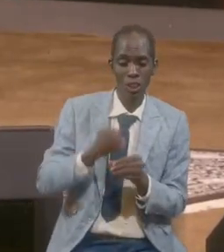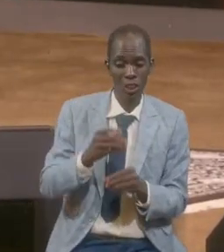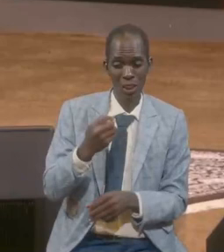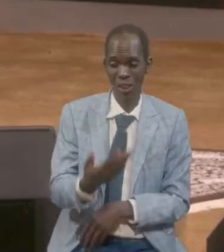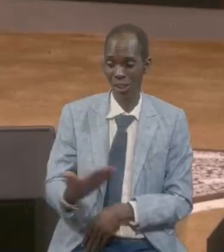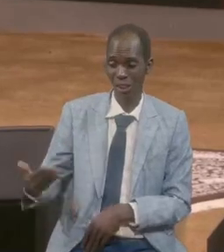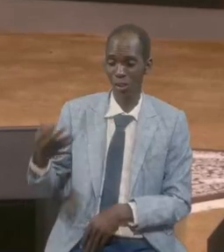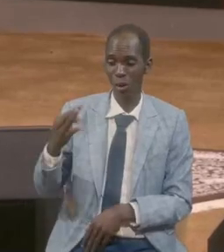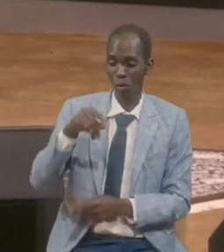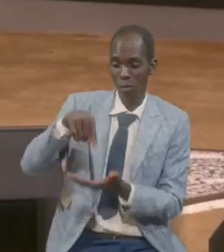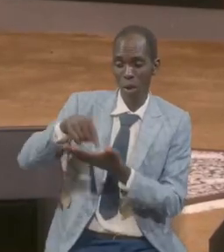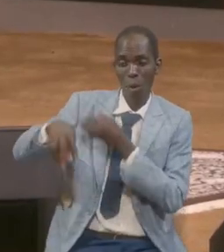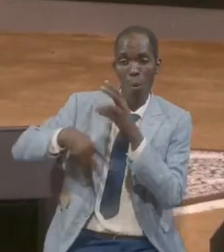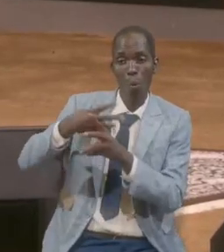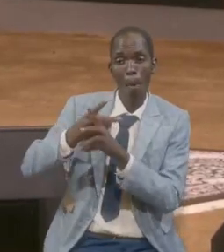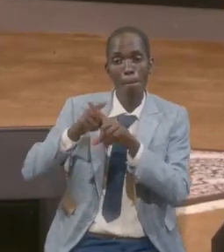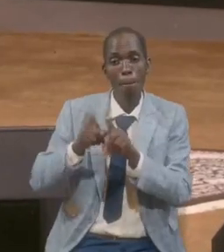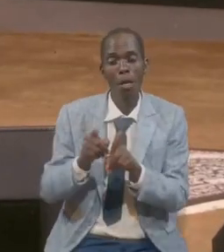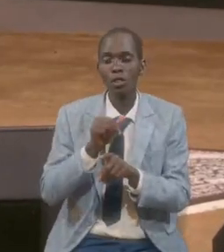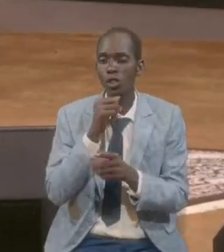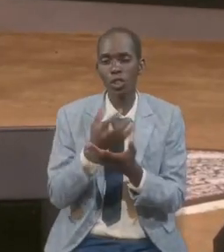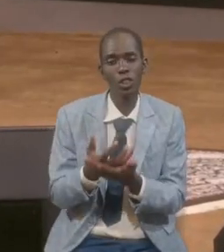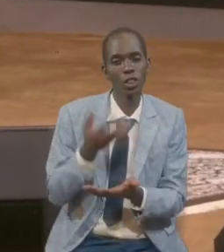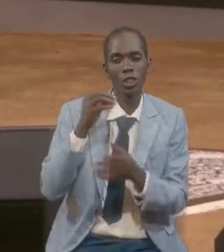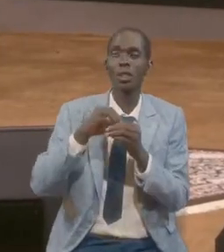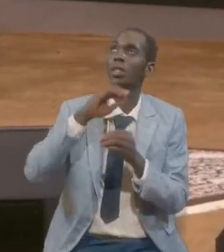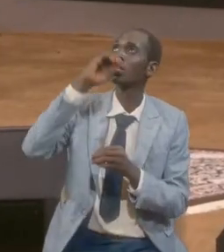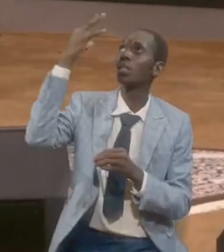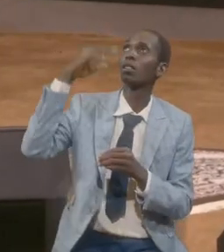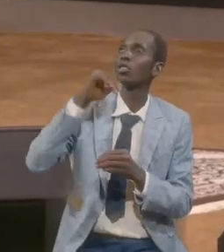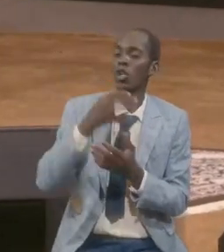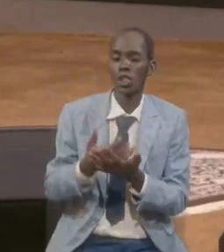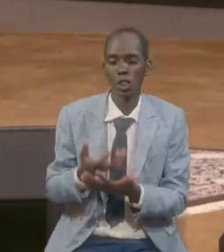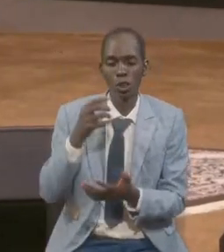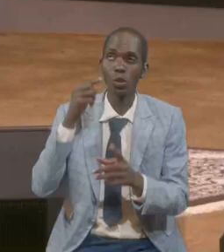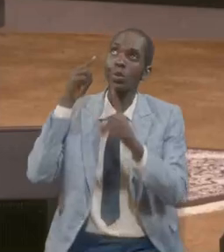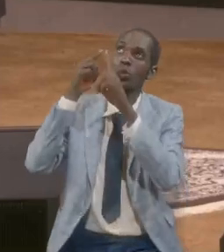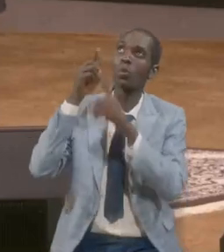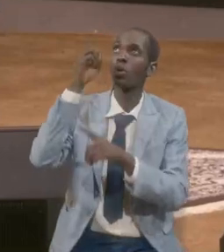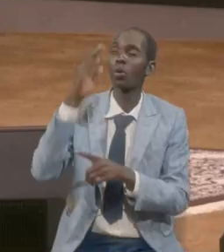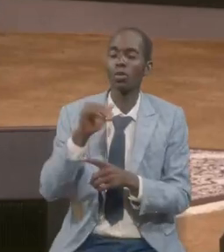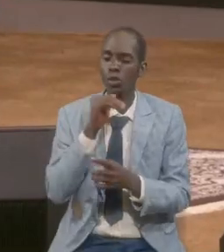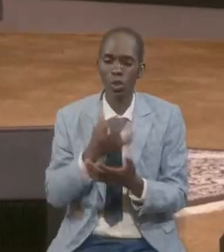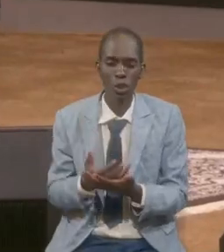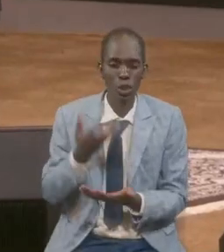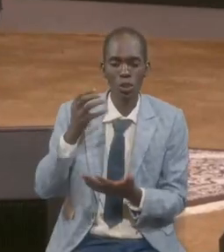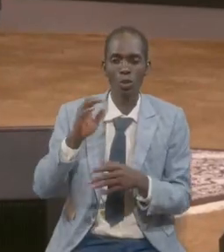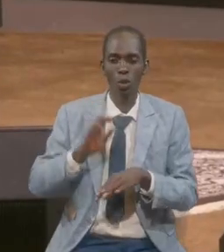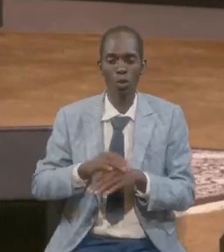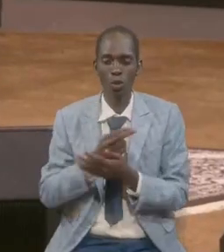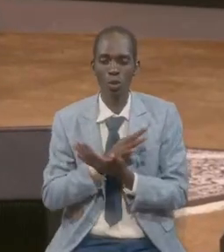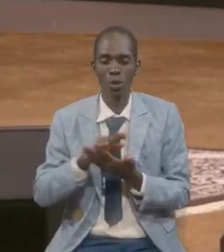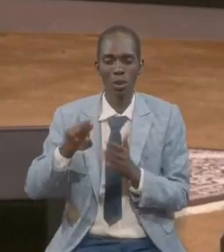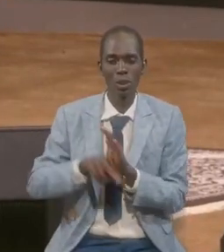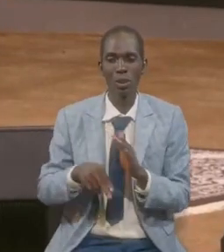dans ce monde, mais qui n'est pas riche dans la grâce, il n'est pas riche en bonté, il n'est pas riche envers Dieu. Tout